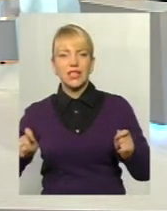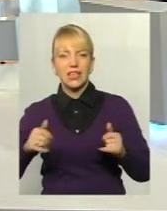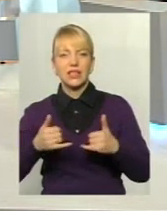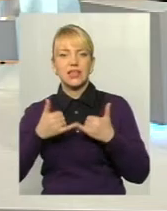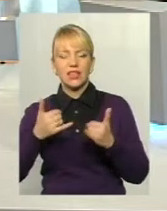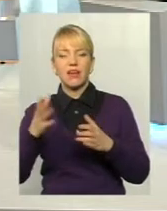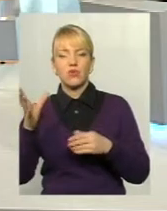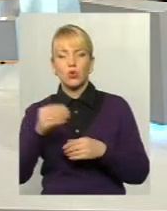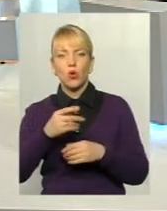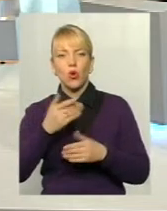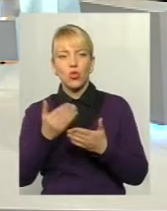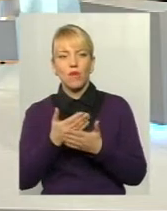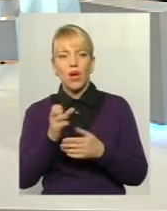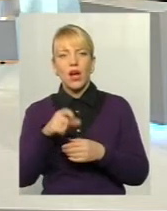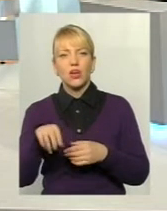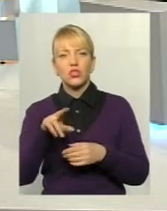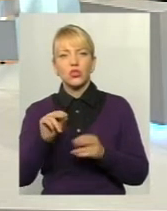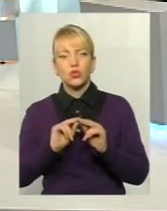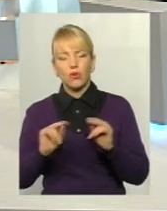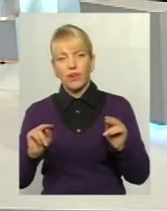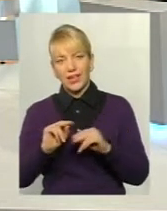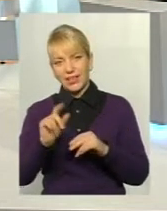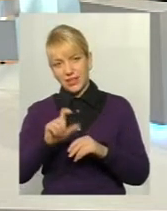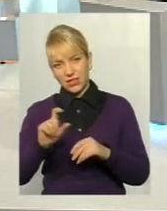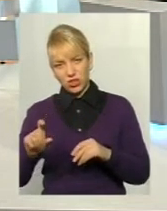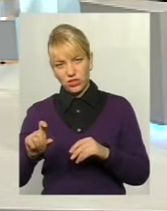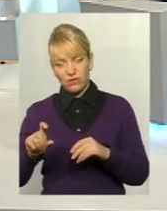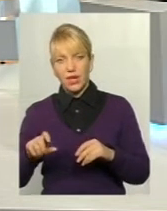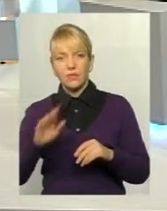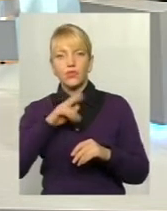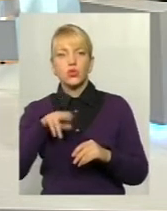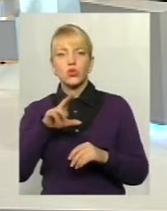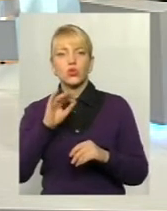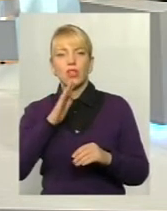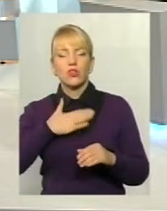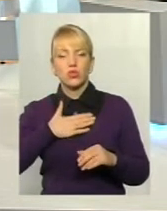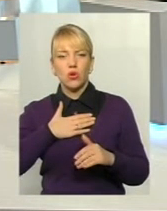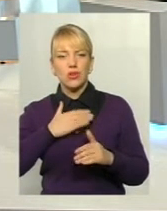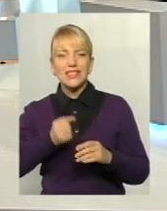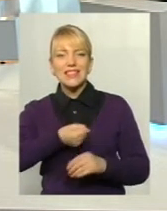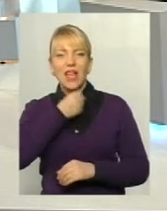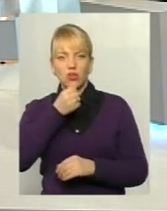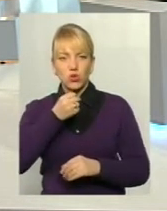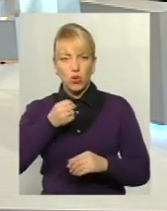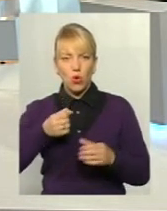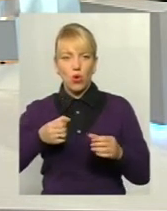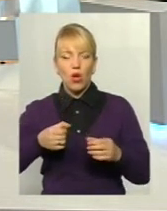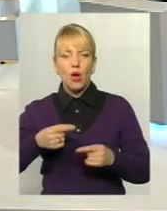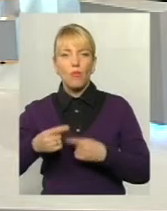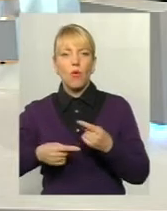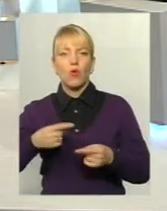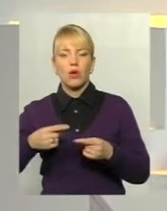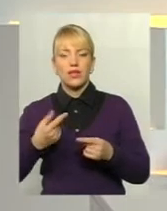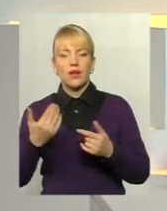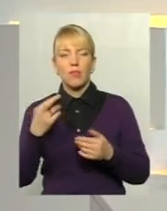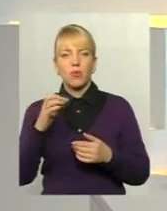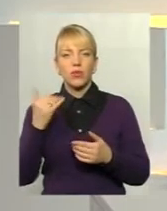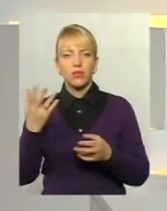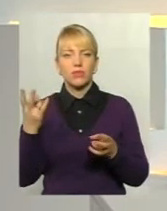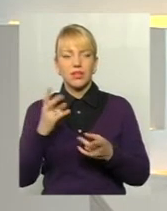от, до речі, щодо викладачів, щодо нашого старшого покоління, адже їм треба змінювати